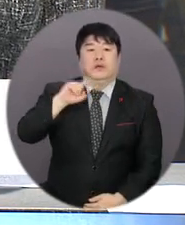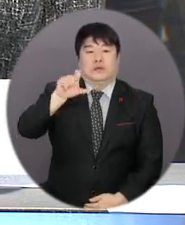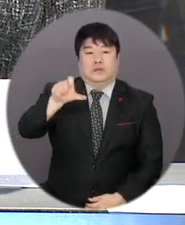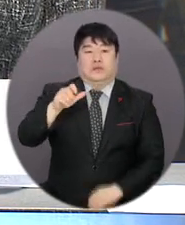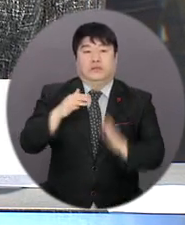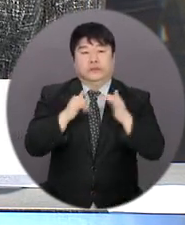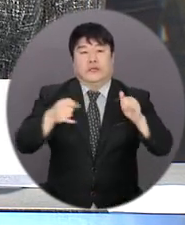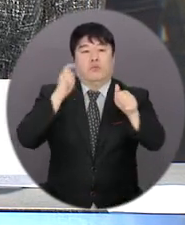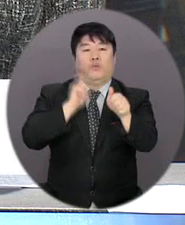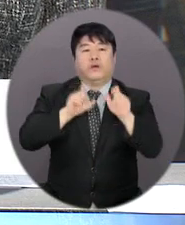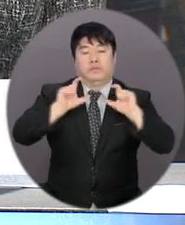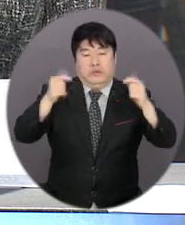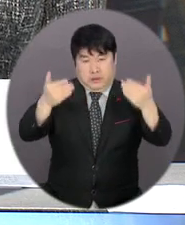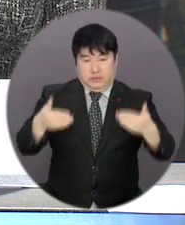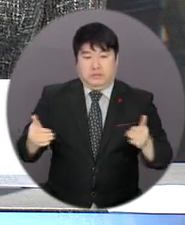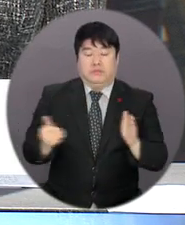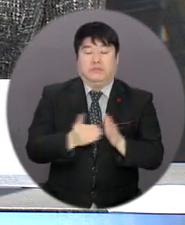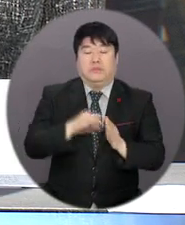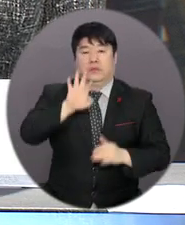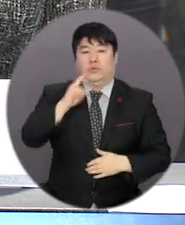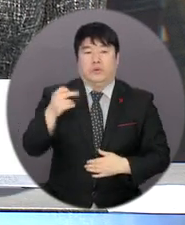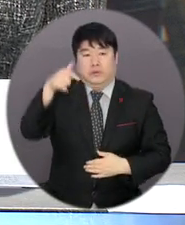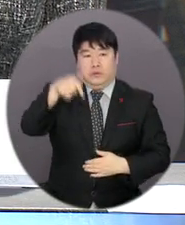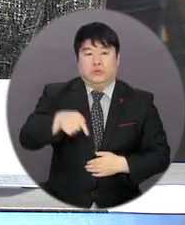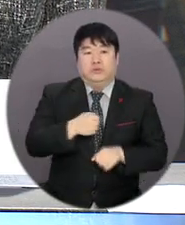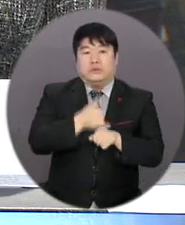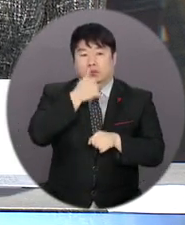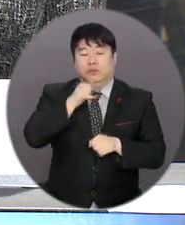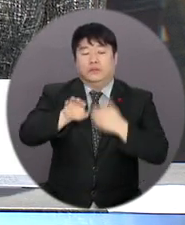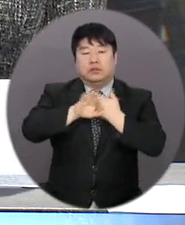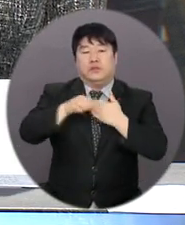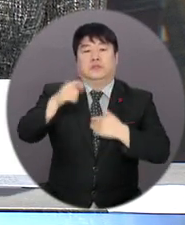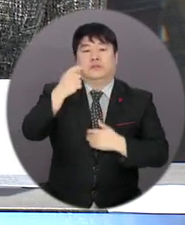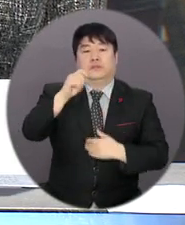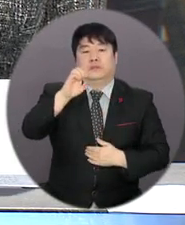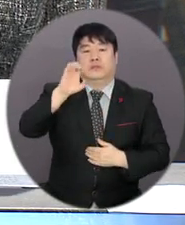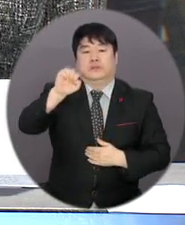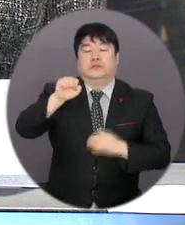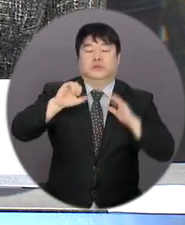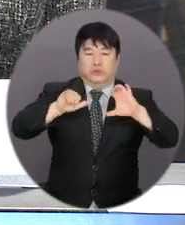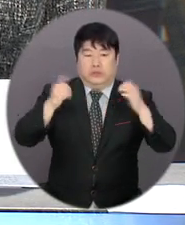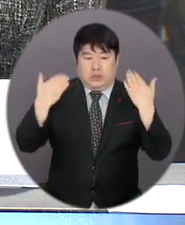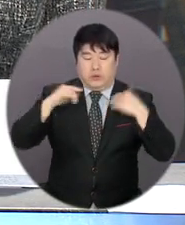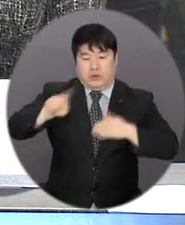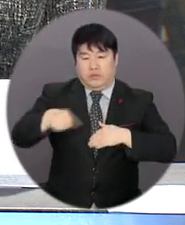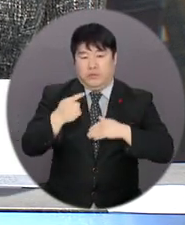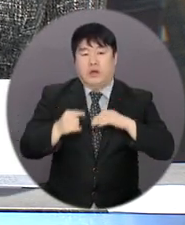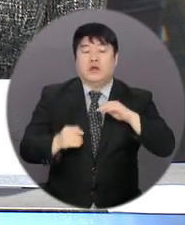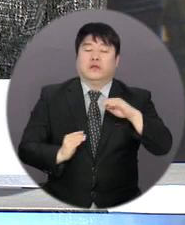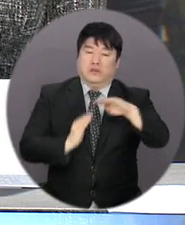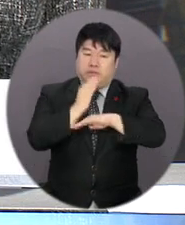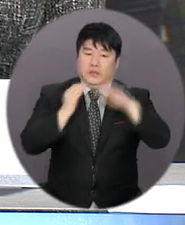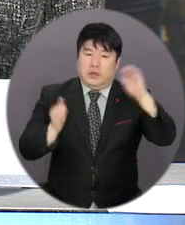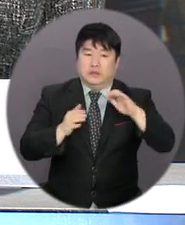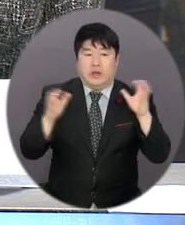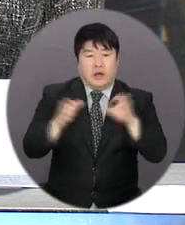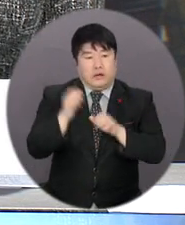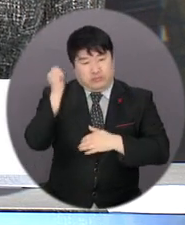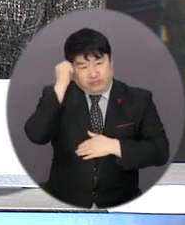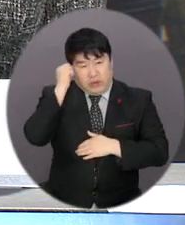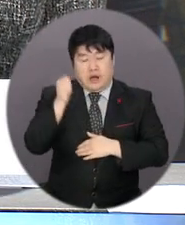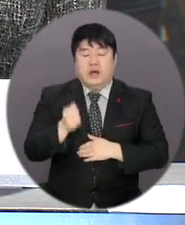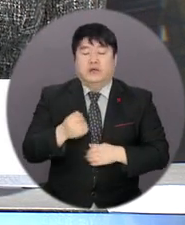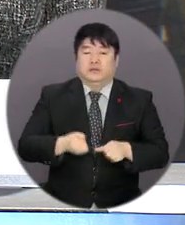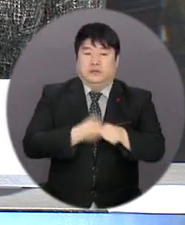15명이 확진 판정을 받았습니다. 광산구에 있는 다른 TCS 국제학교엔 100명이 넘는 학생들이 합숙했던 것으로